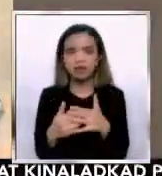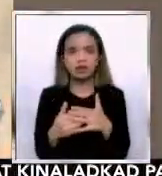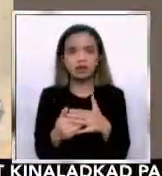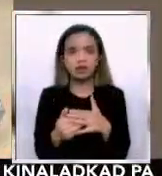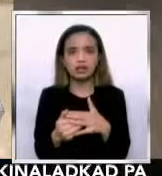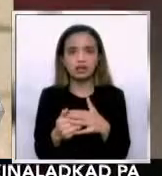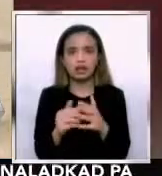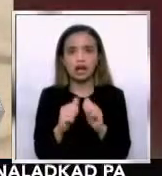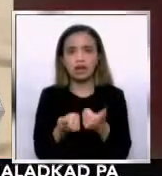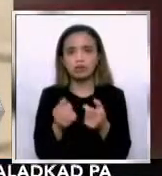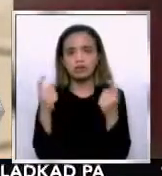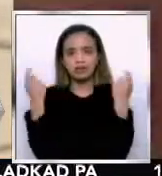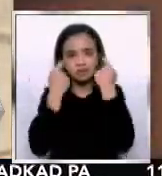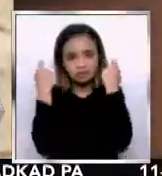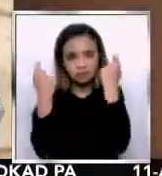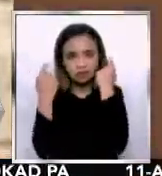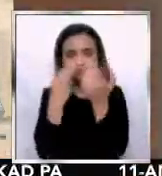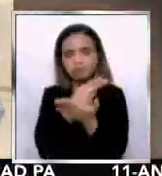ang Semana Santa.